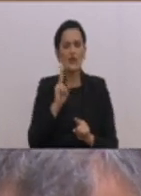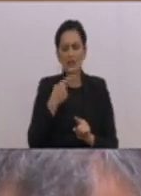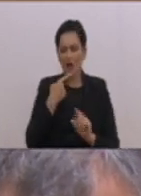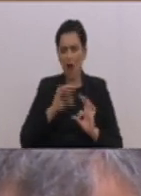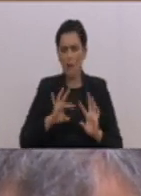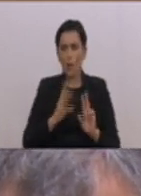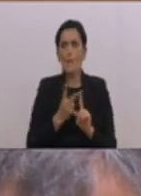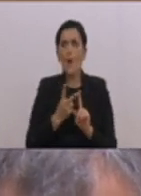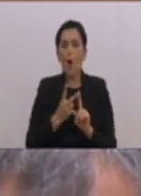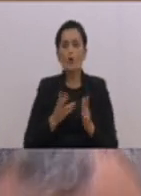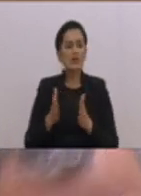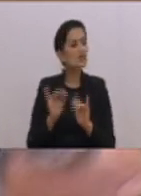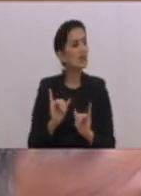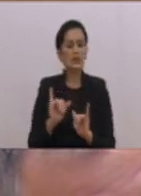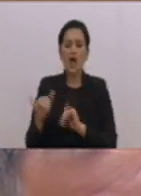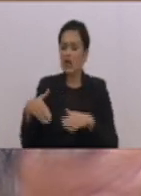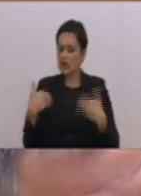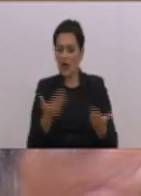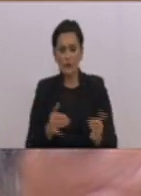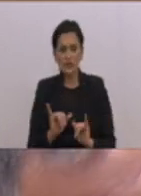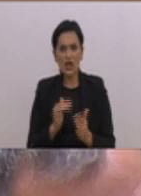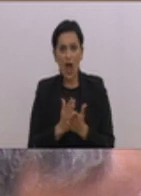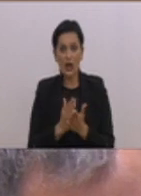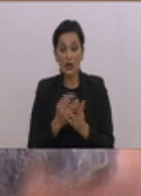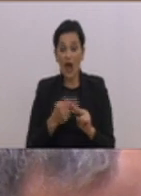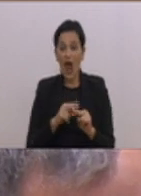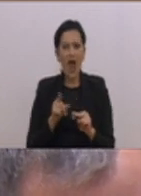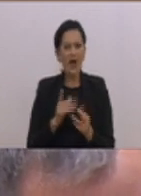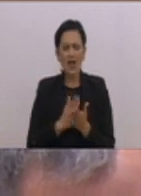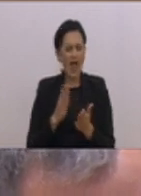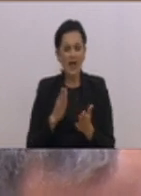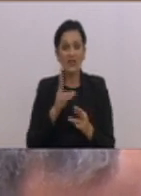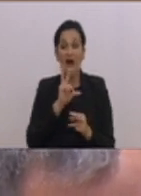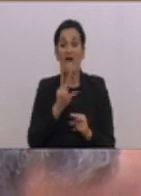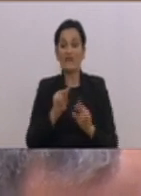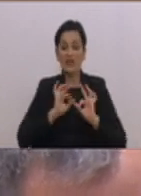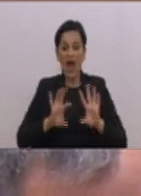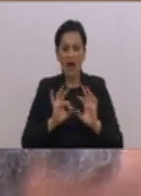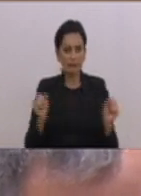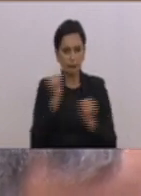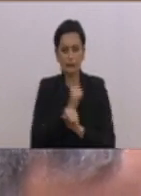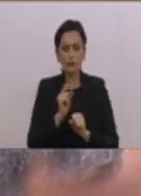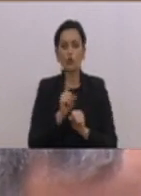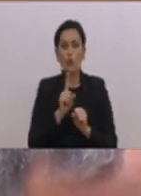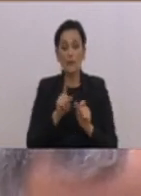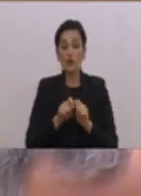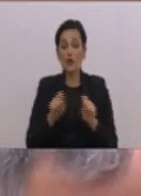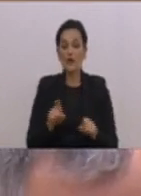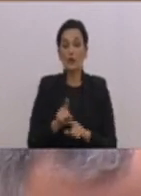Რომელია მეორე გზა, სხვა გზას რომელს თავაზობ, რა გზას თავაზობ ჩვენ? Ეს არის პრიმიტიული ნარატივი იმისთვის, რომ შევქნათ მოლოდინი,